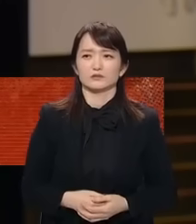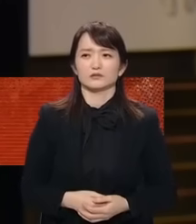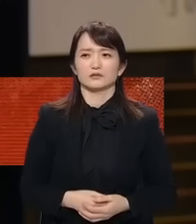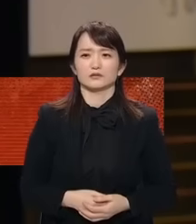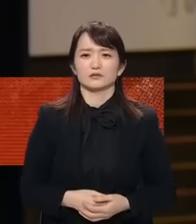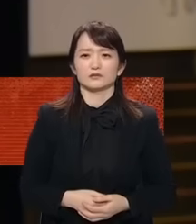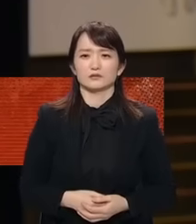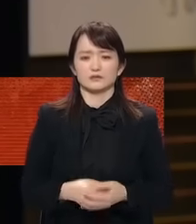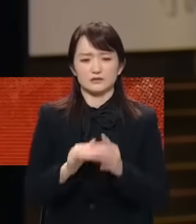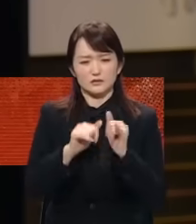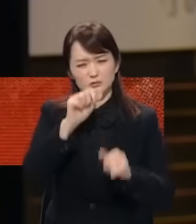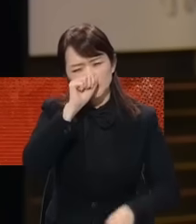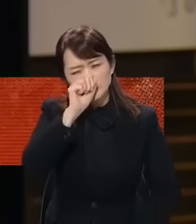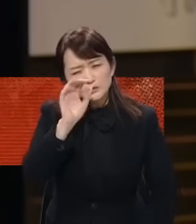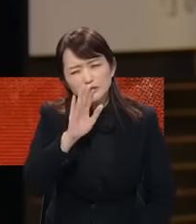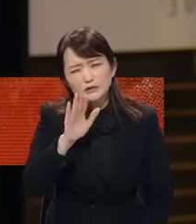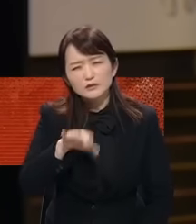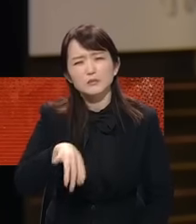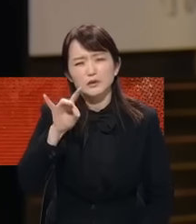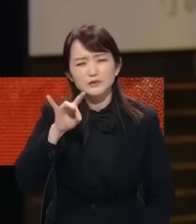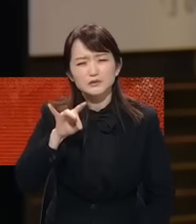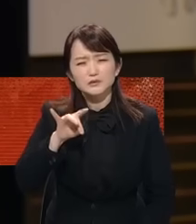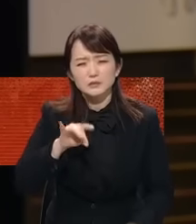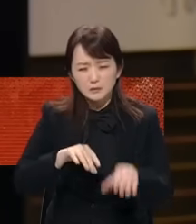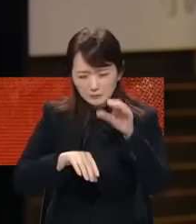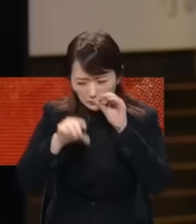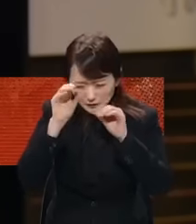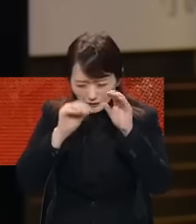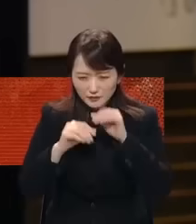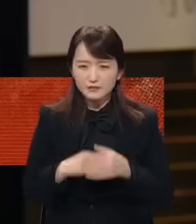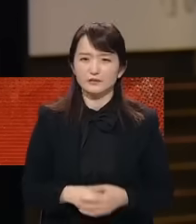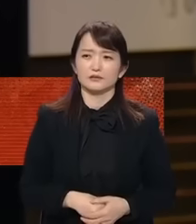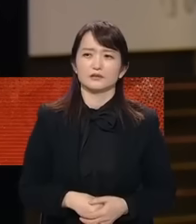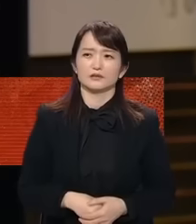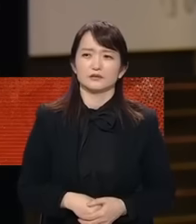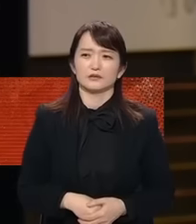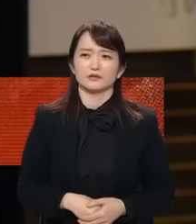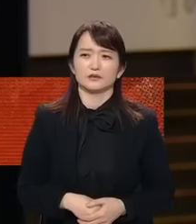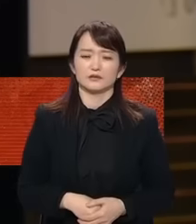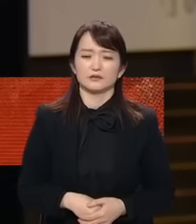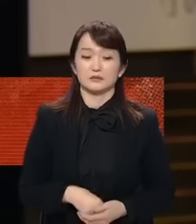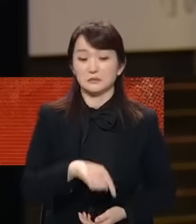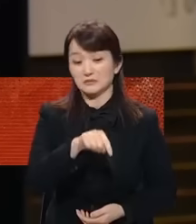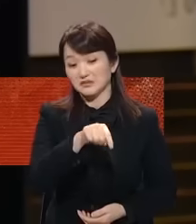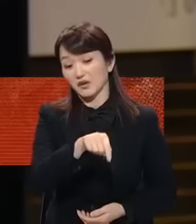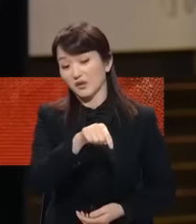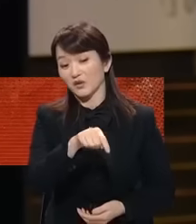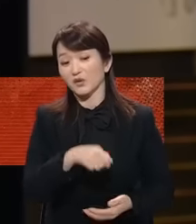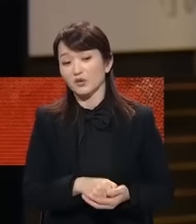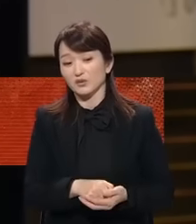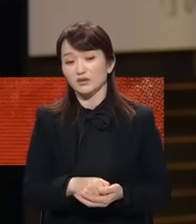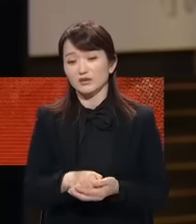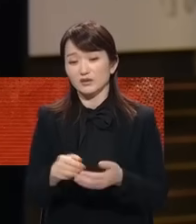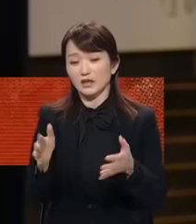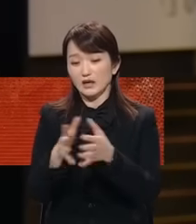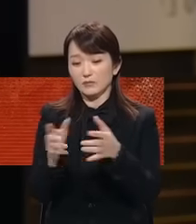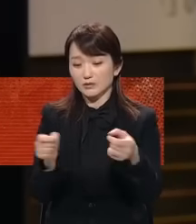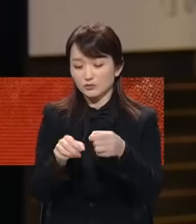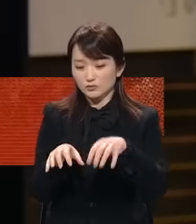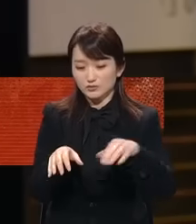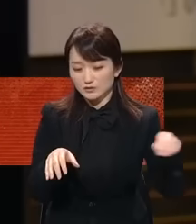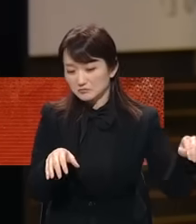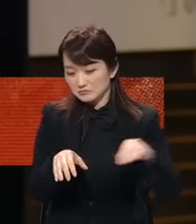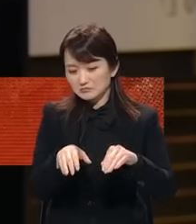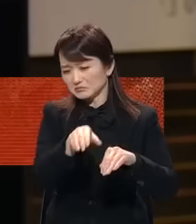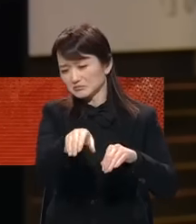사람들이 배워요. 아 맞다. 안 좋은 것도 저렇게 해도 좀 잘 못 치운다더라라는 걸 배운 것 같아요. 빙고. 예. 그래서.